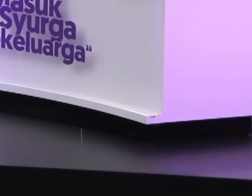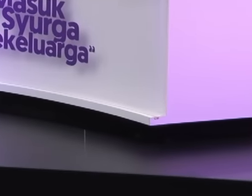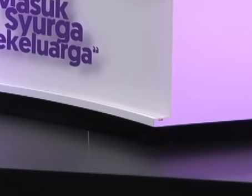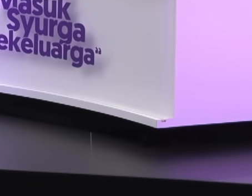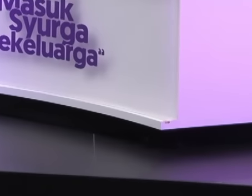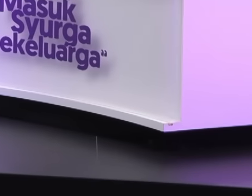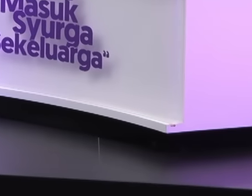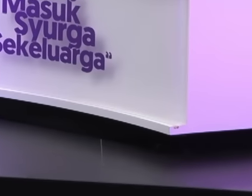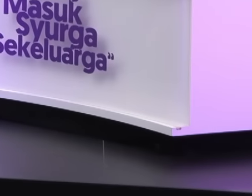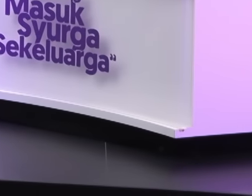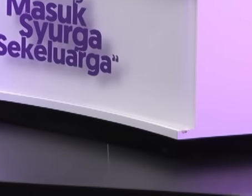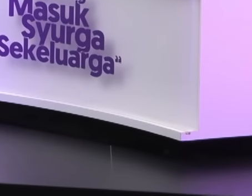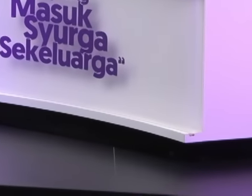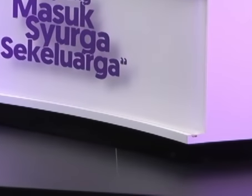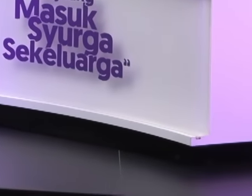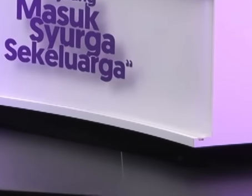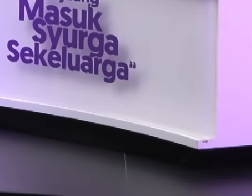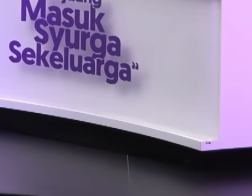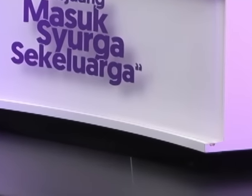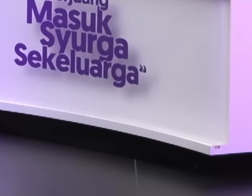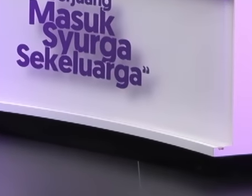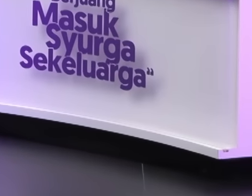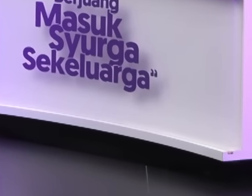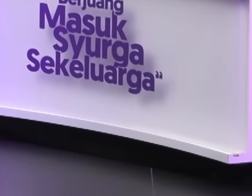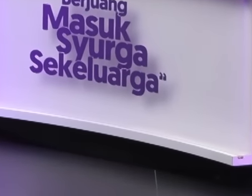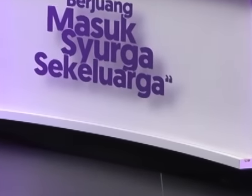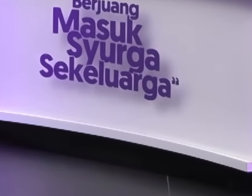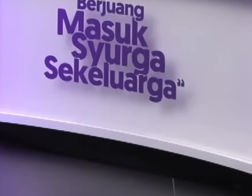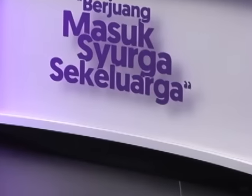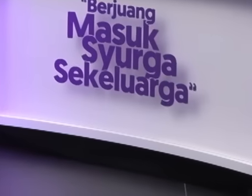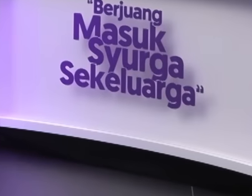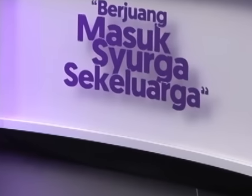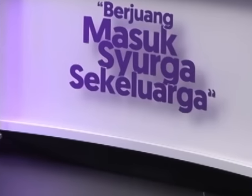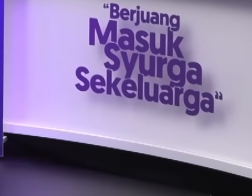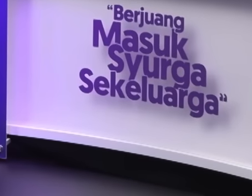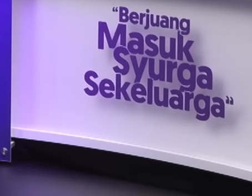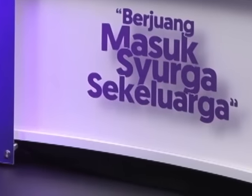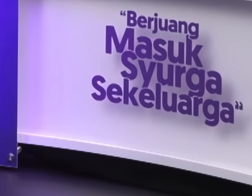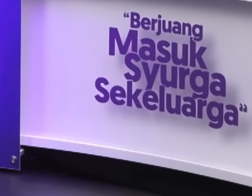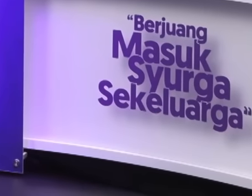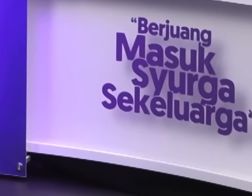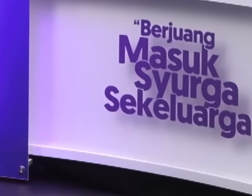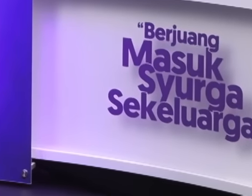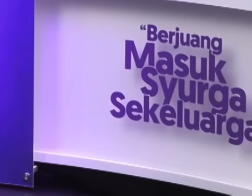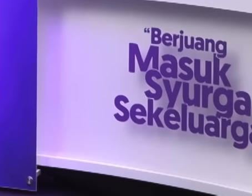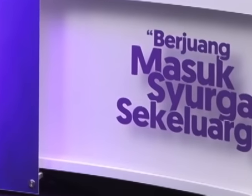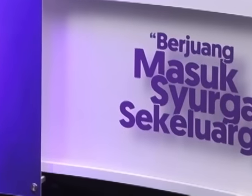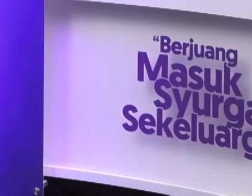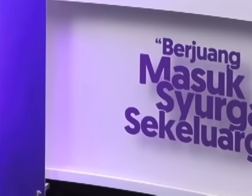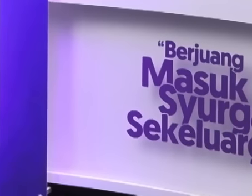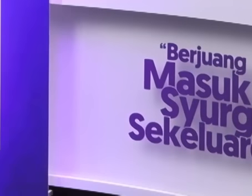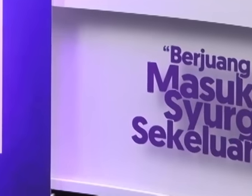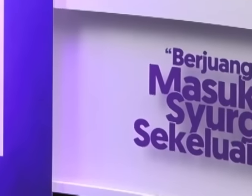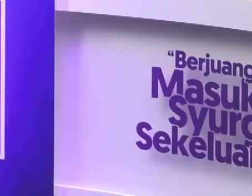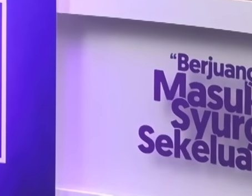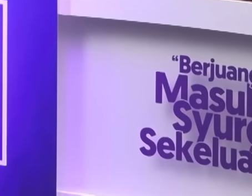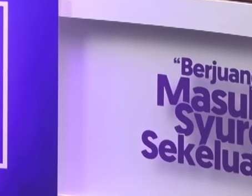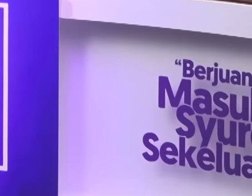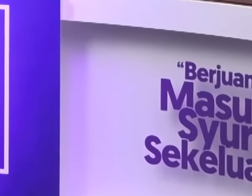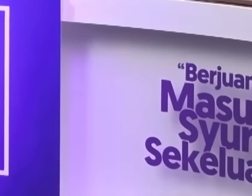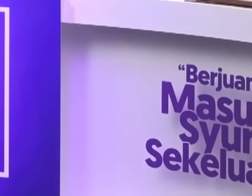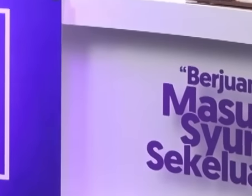lagi berlaku pada saat ini, hatta di kalangan orang Islam yang sanggup untuk bergaduh antara satu sama lain kerana ada